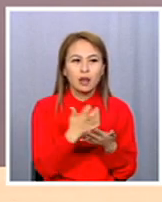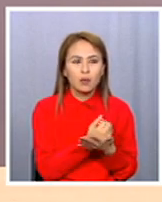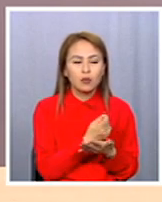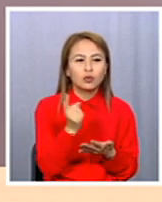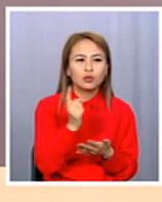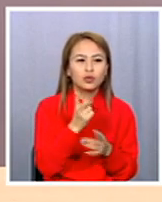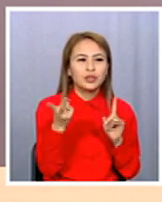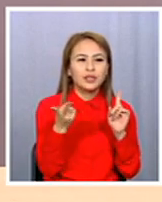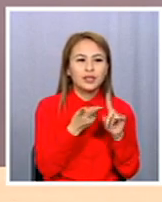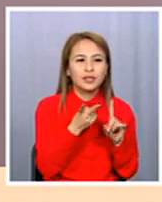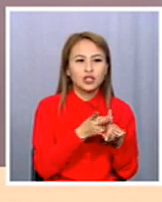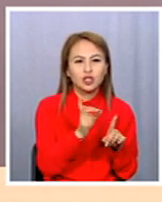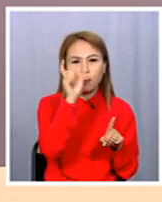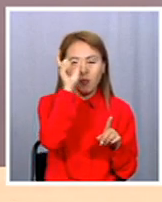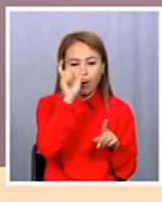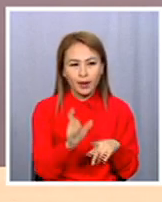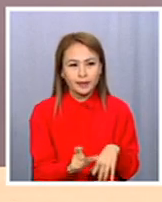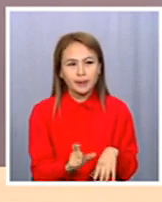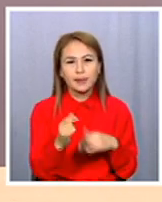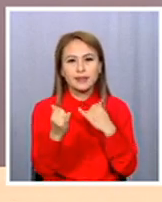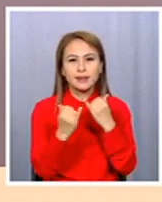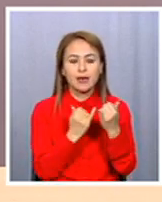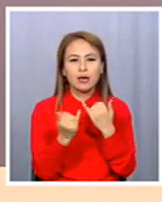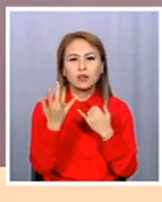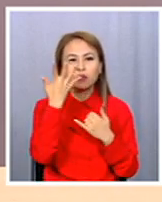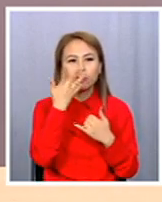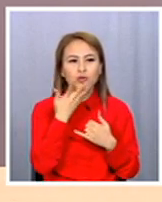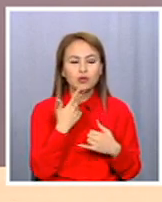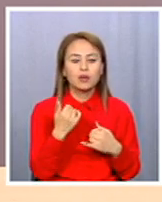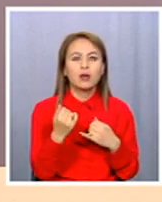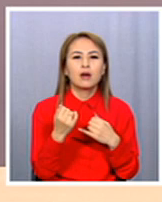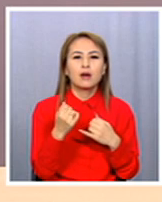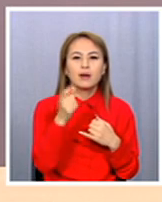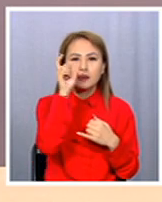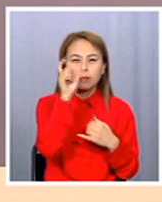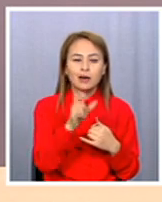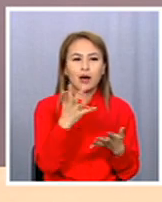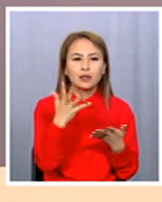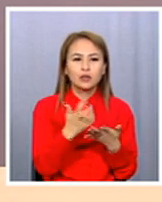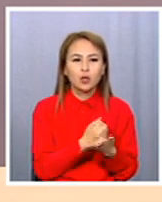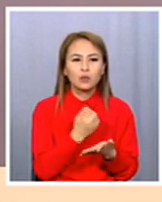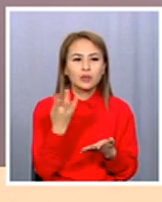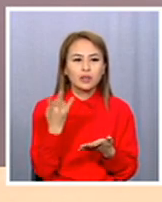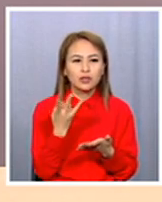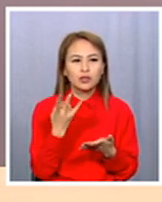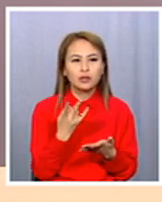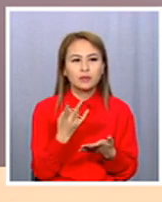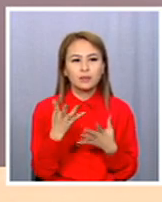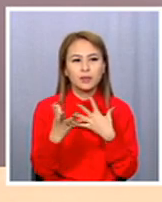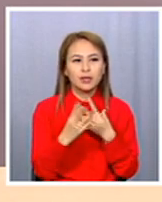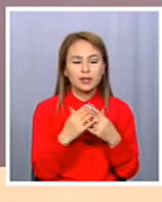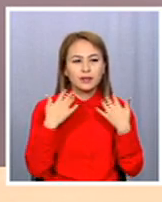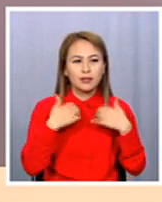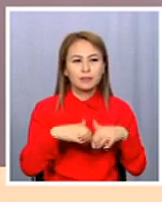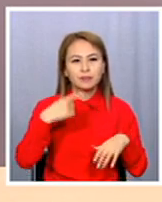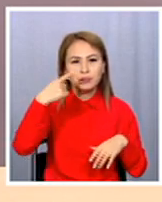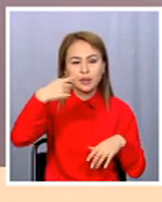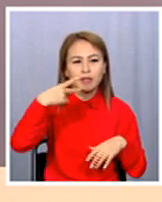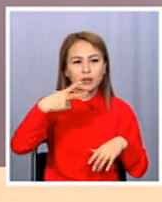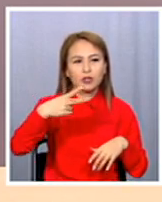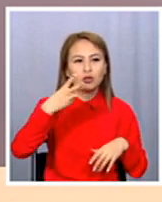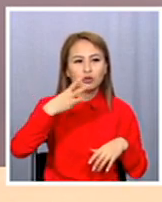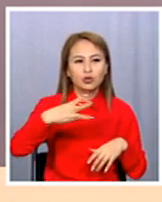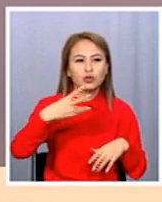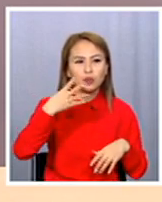екінші бағандағы сары түсті тік төртбұрыштардың санын анықтауымыз қажет. Бірге санайық. 1, 2, 3,